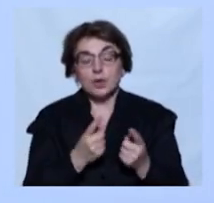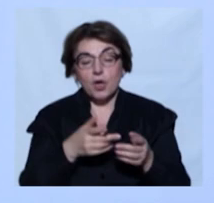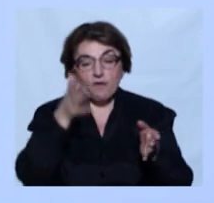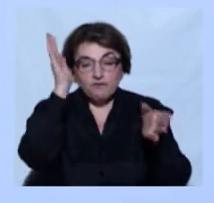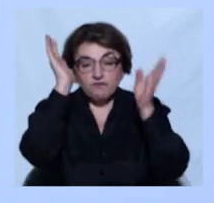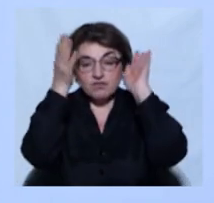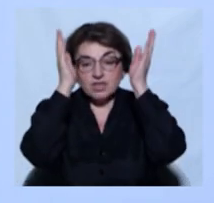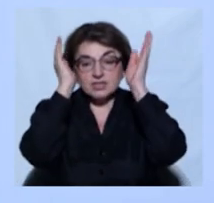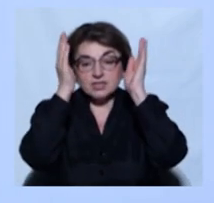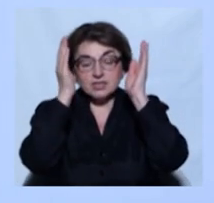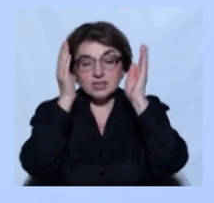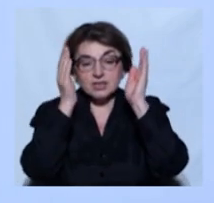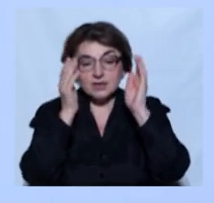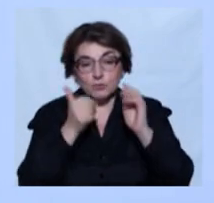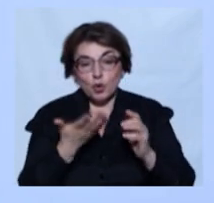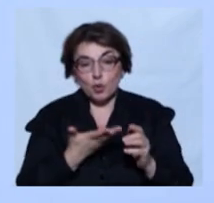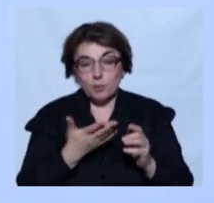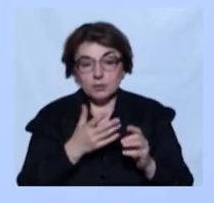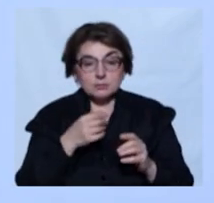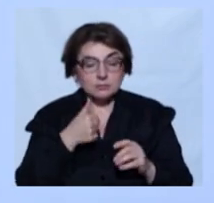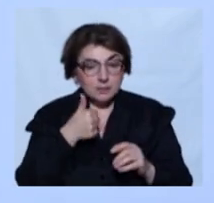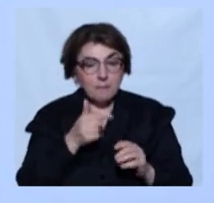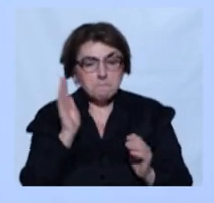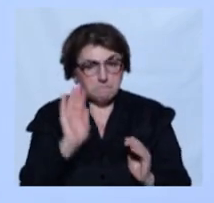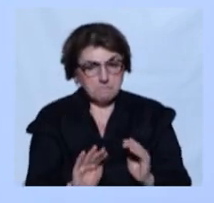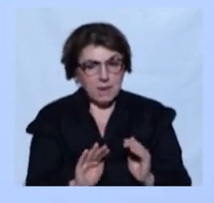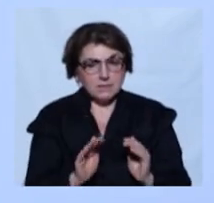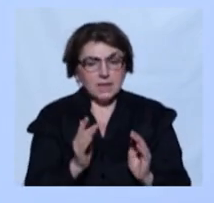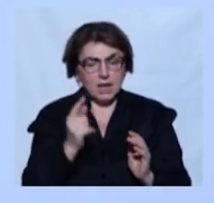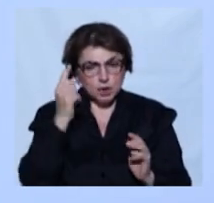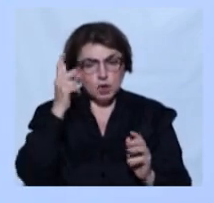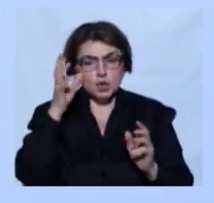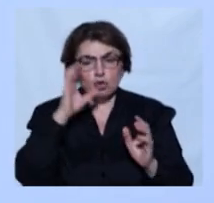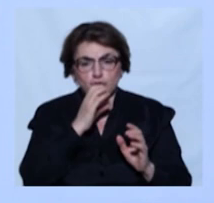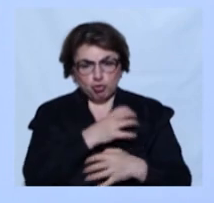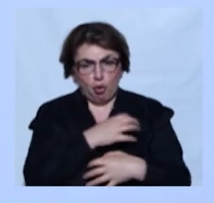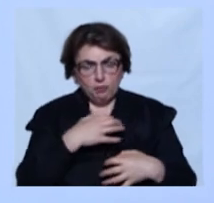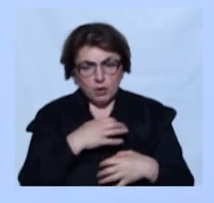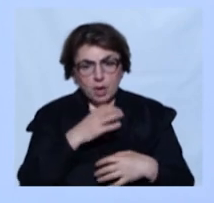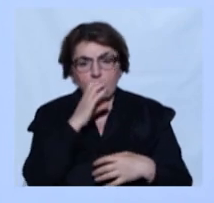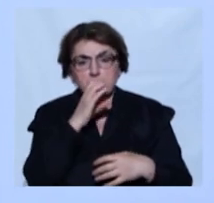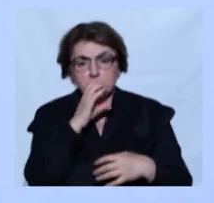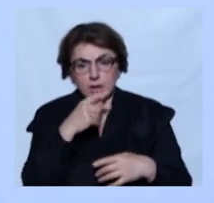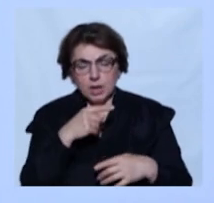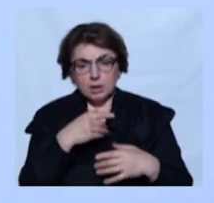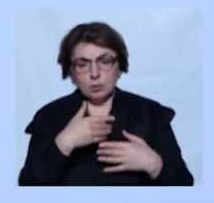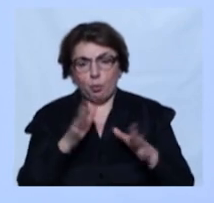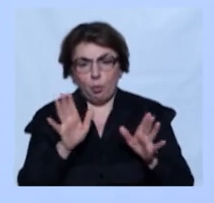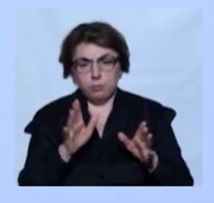ვირს, რომელიც საკმაოდ პატარა ცხოველია და სუსტი მგელთან შედარებით, შეუძლია ეს